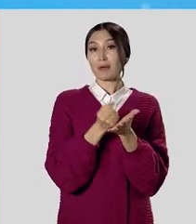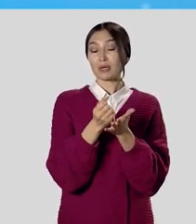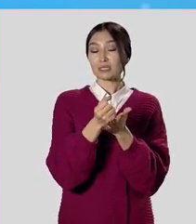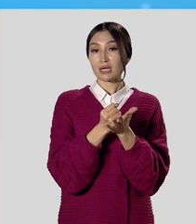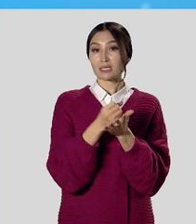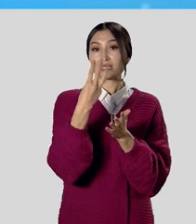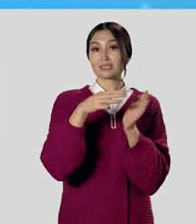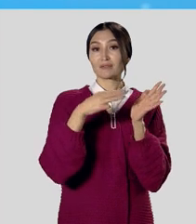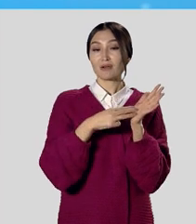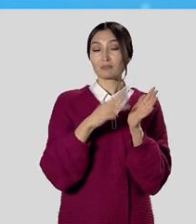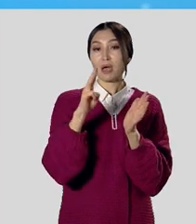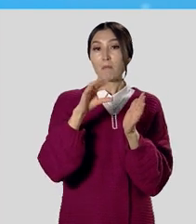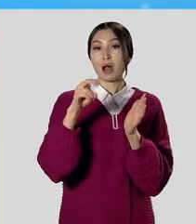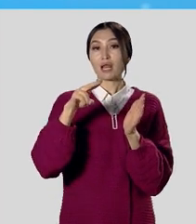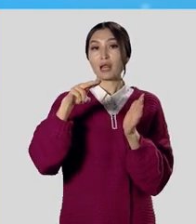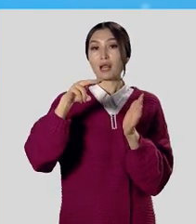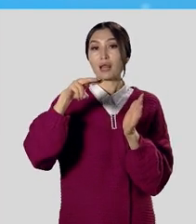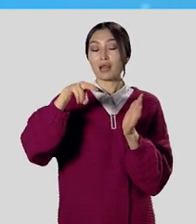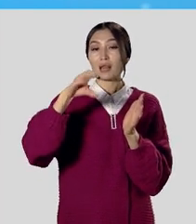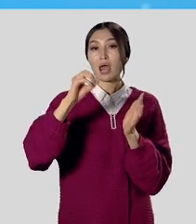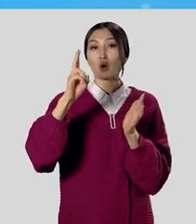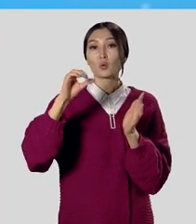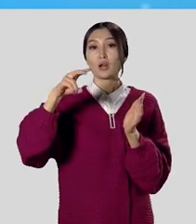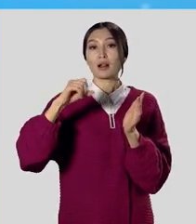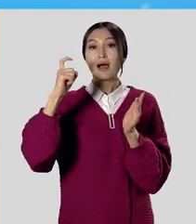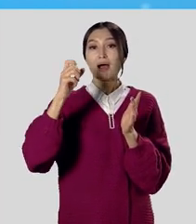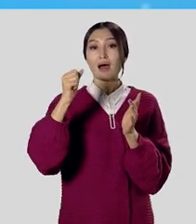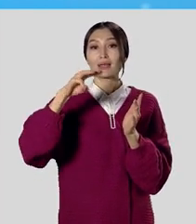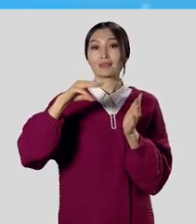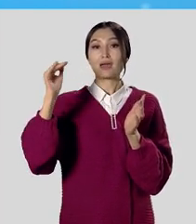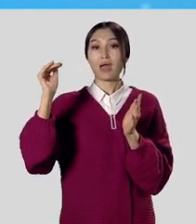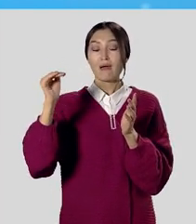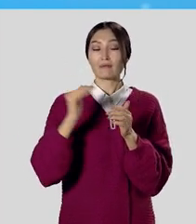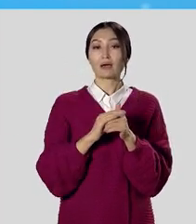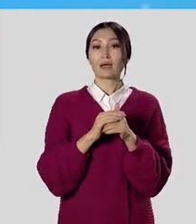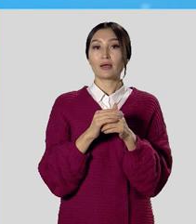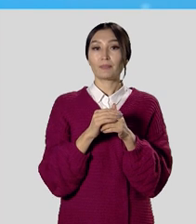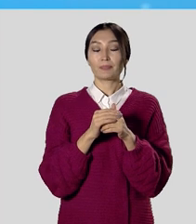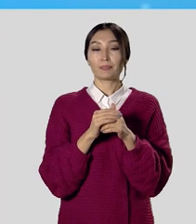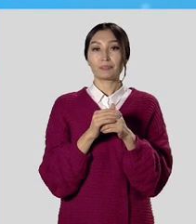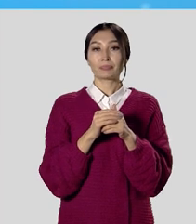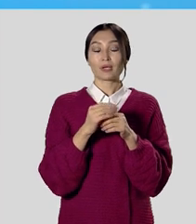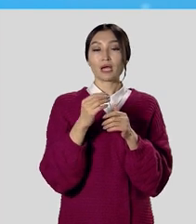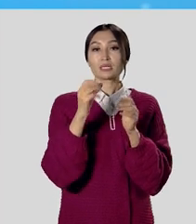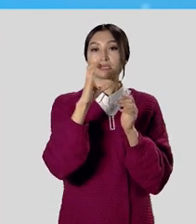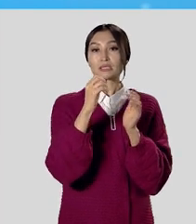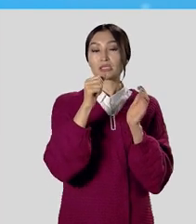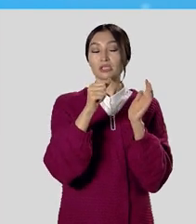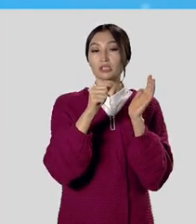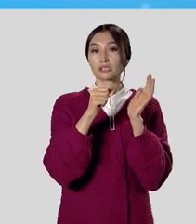в 38 молекулах АТФ. Кислородное расщепление глюкозы